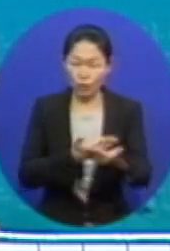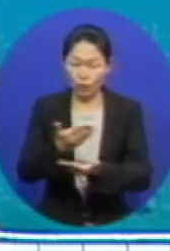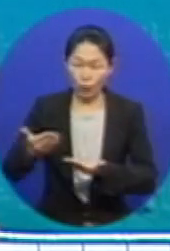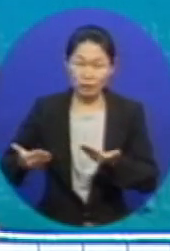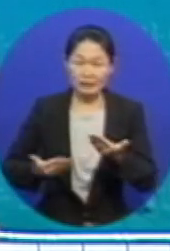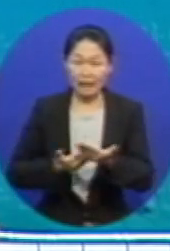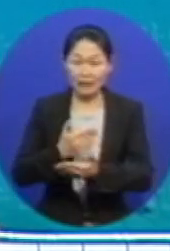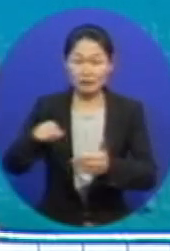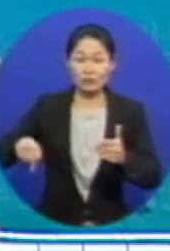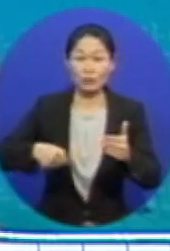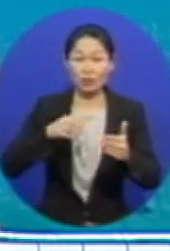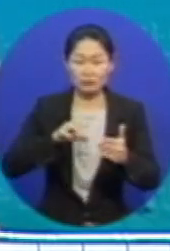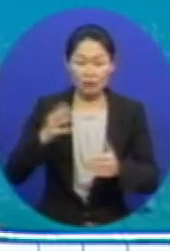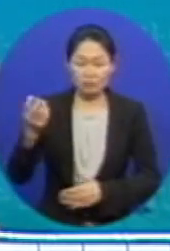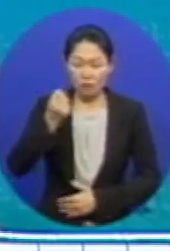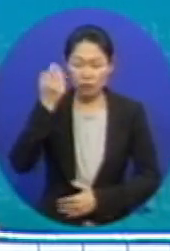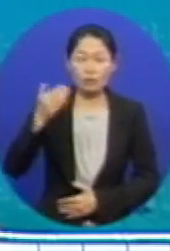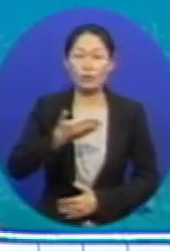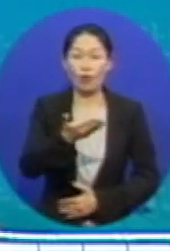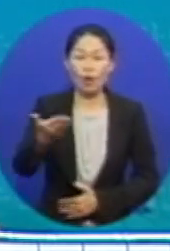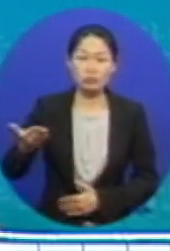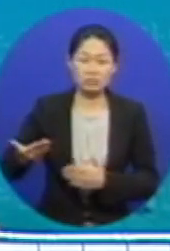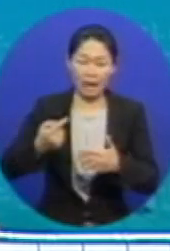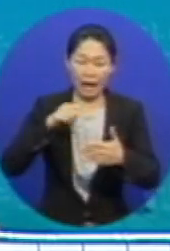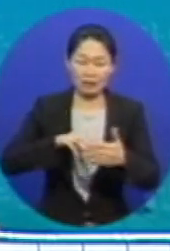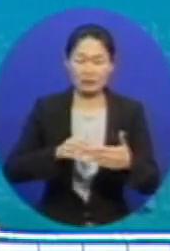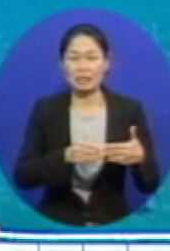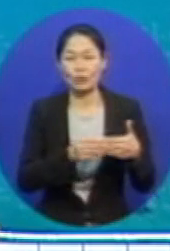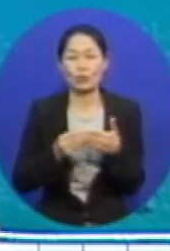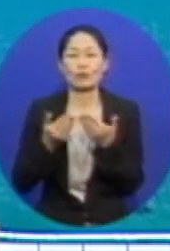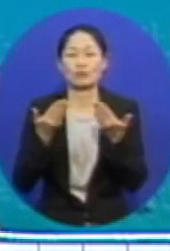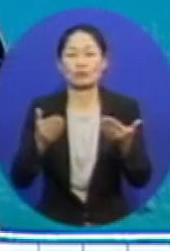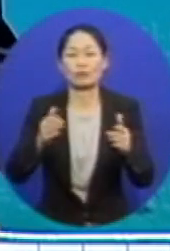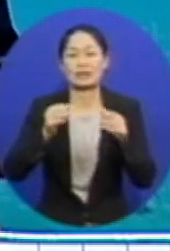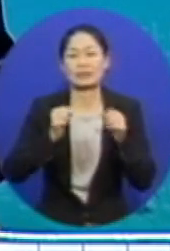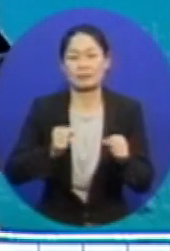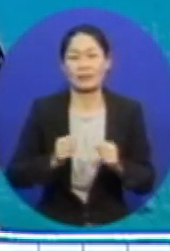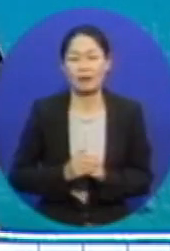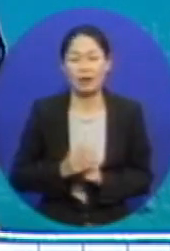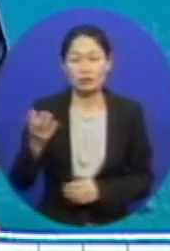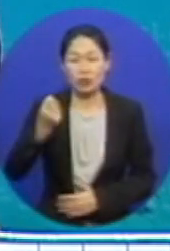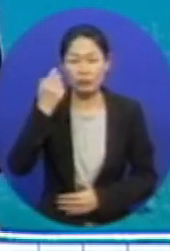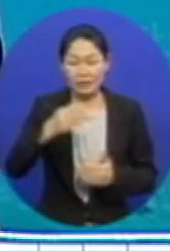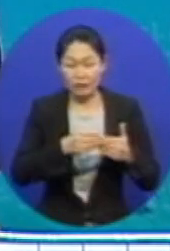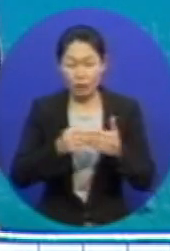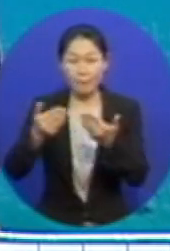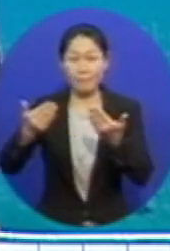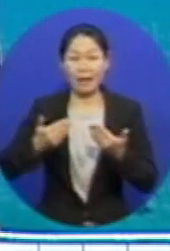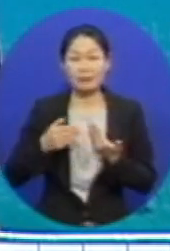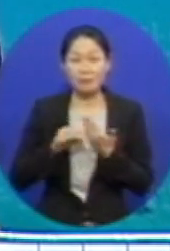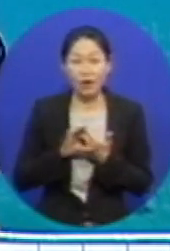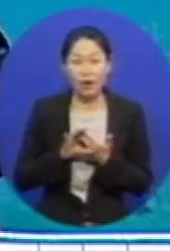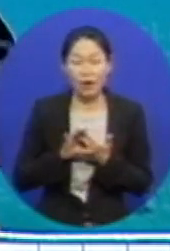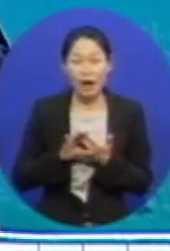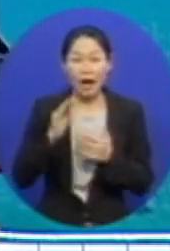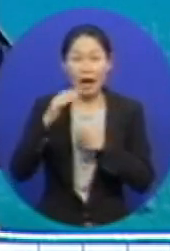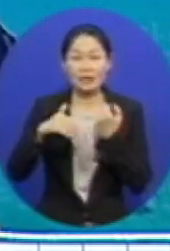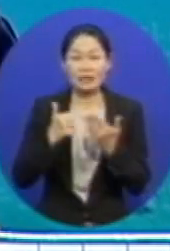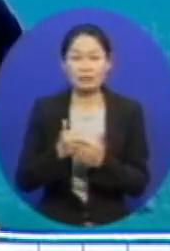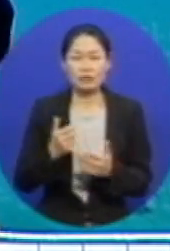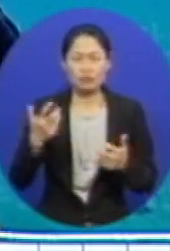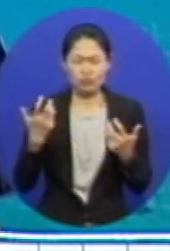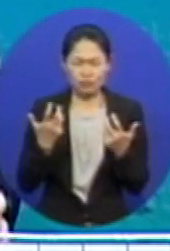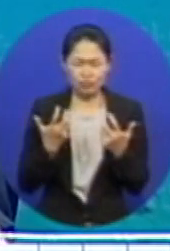속에서 성령님은 여러분 안에서 여러분을 인도 하세요 그 성령님의 인도를 받으면 하나님의